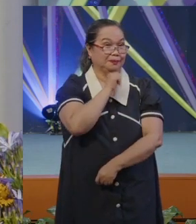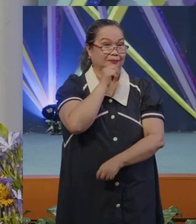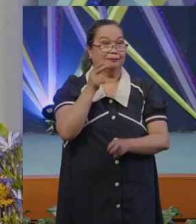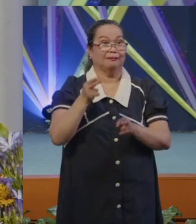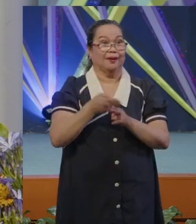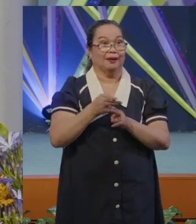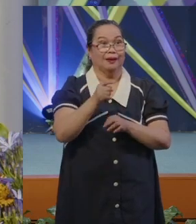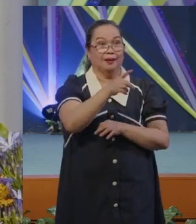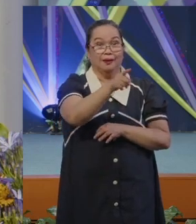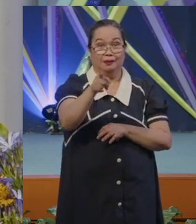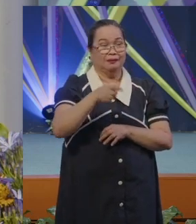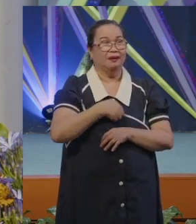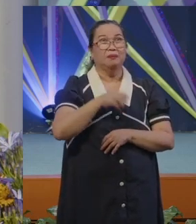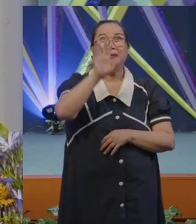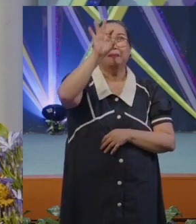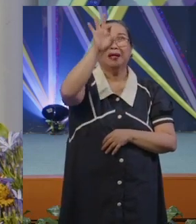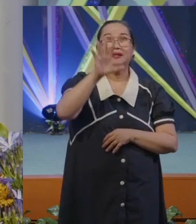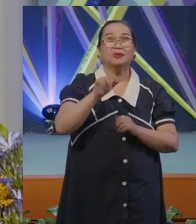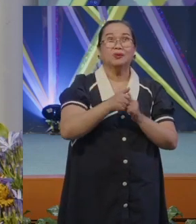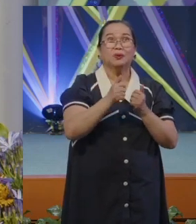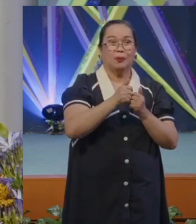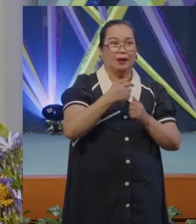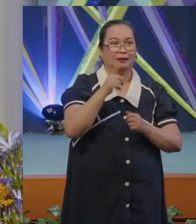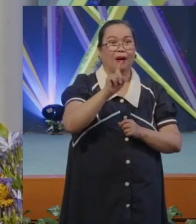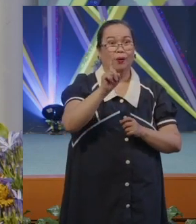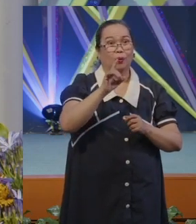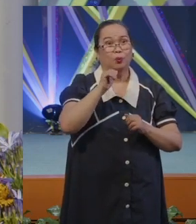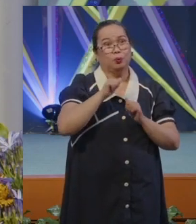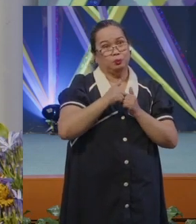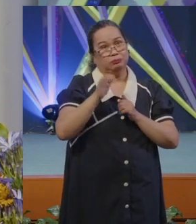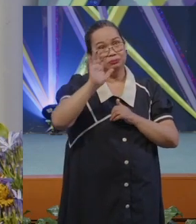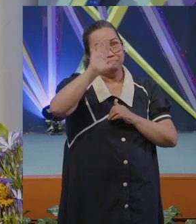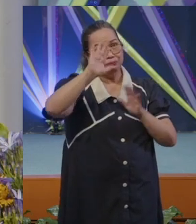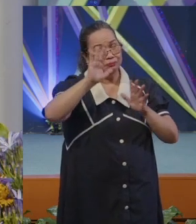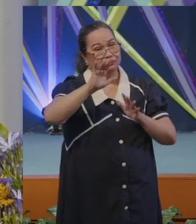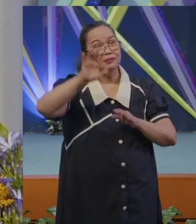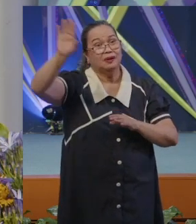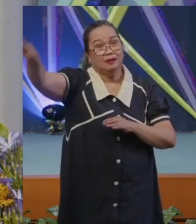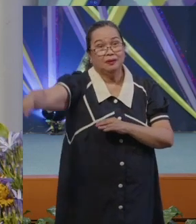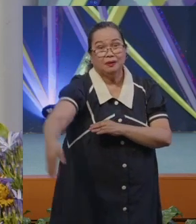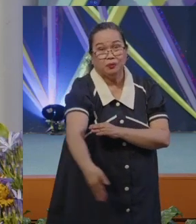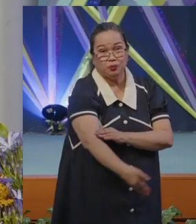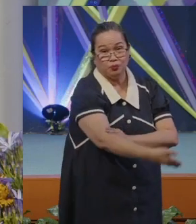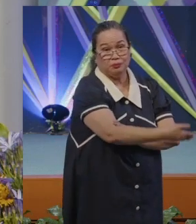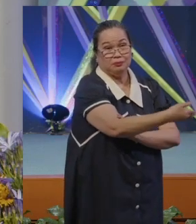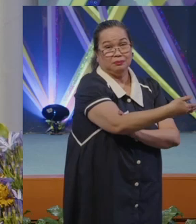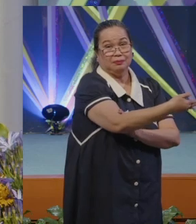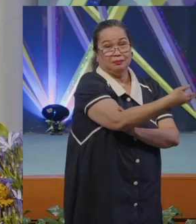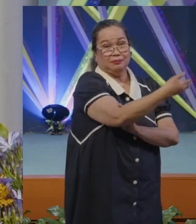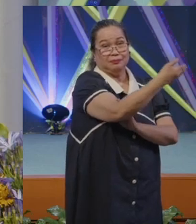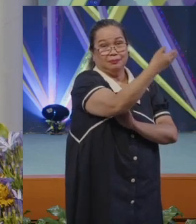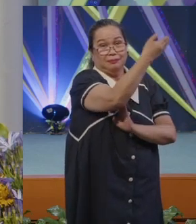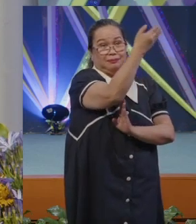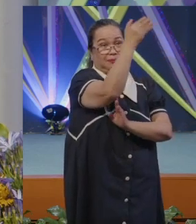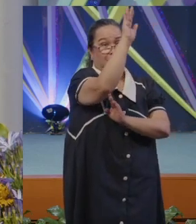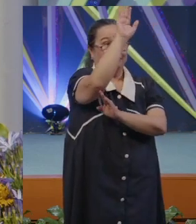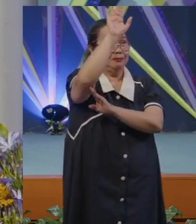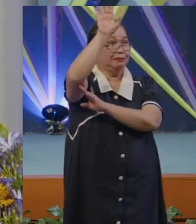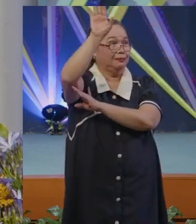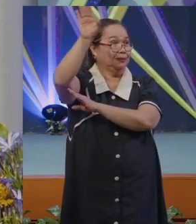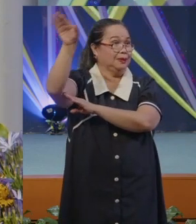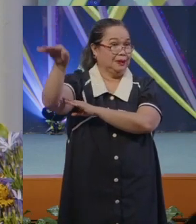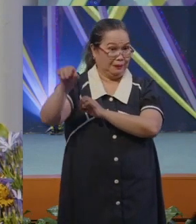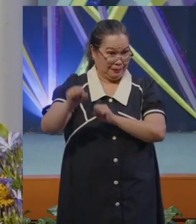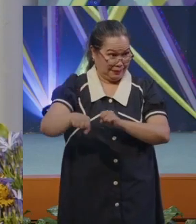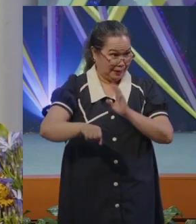Gaano kadalas yun, Pastor? Hello? Di maghapon. Pwede ba yun?